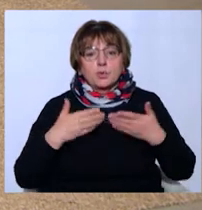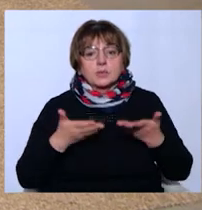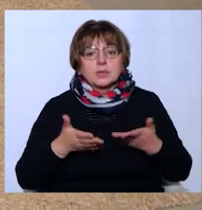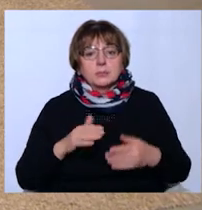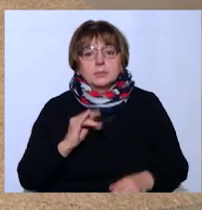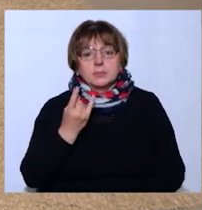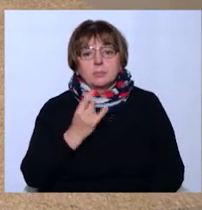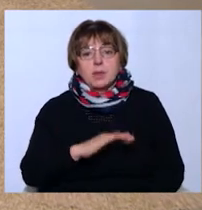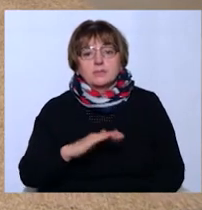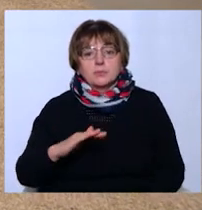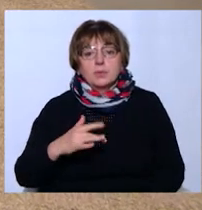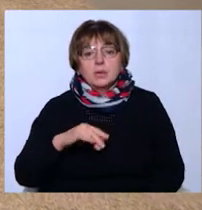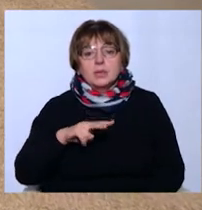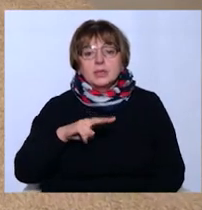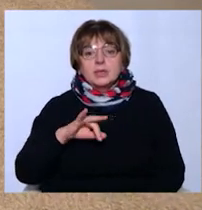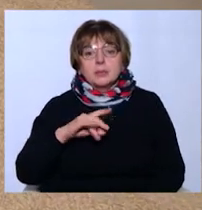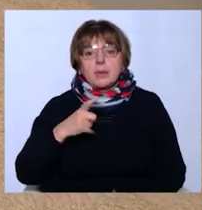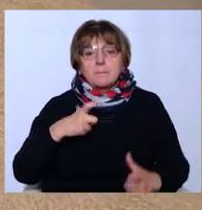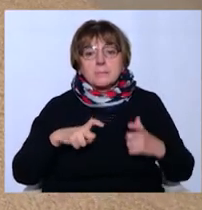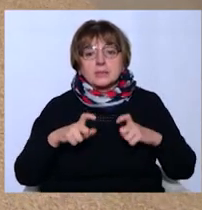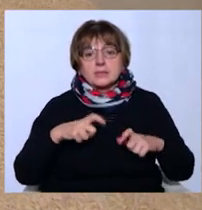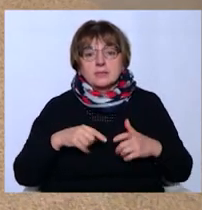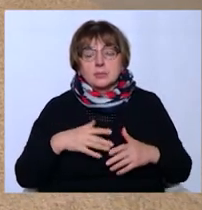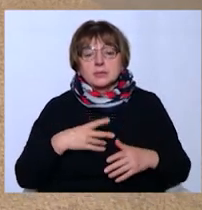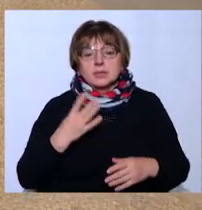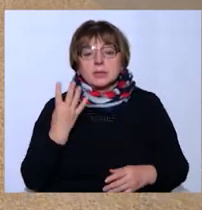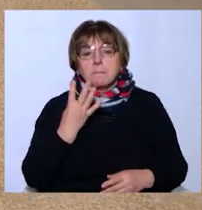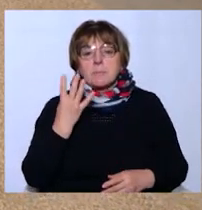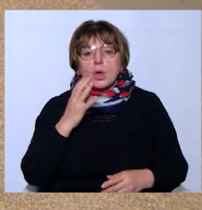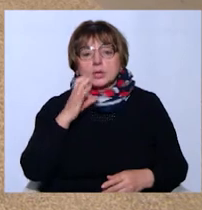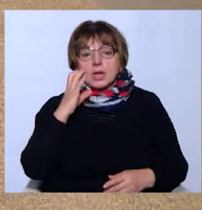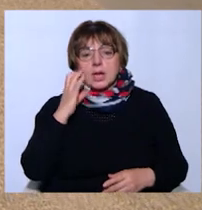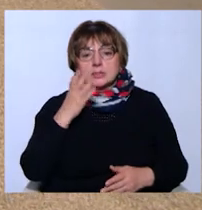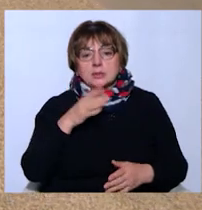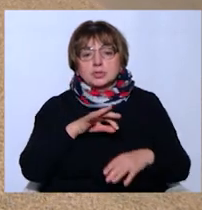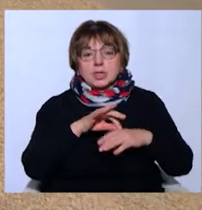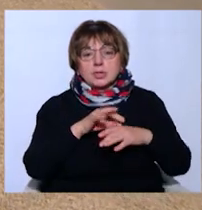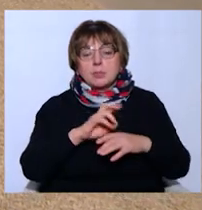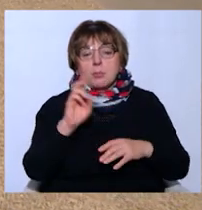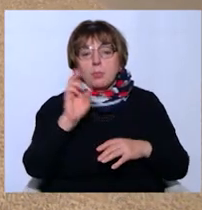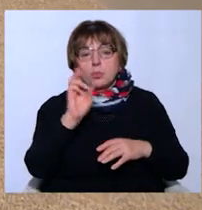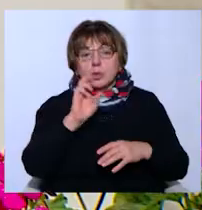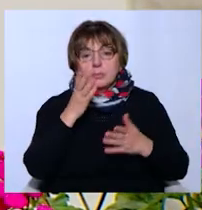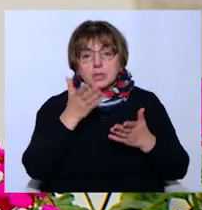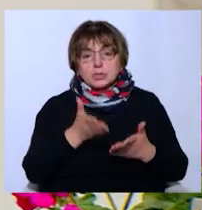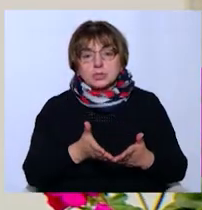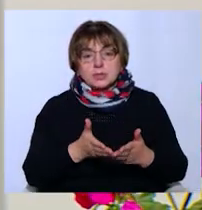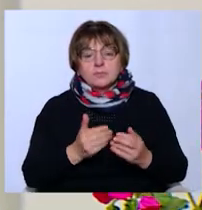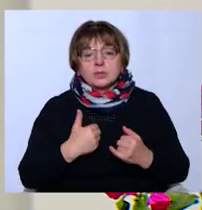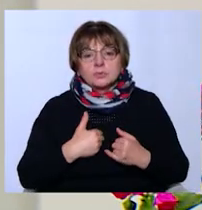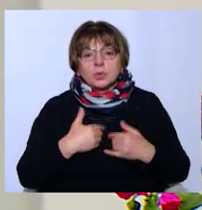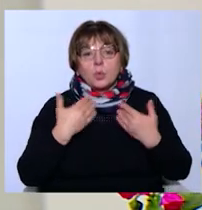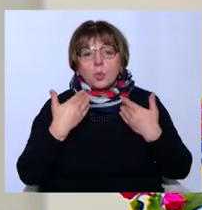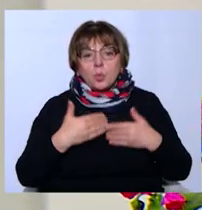მოგესალმებით ბავშვებო. მე ვარ ირმა მასწავლებელი და დღეს მეოთხე კლასელებს გაკვეთილს ბუნებაში ჩაგიტარებთ. ჩვენ დღეს